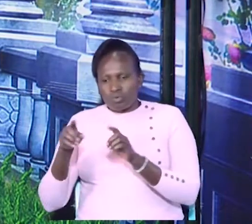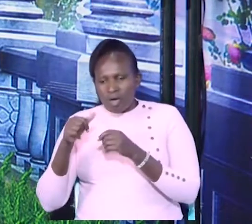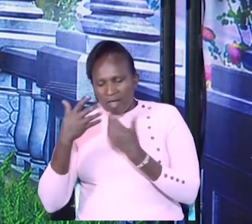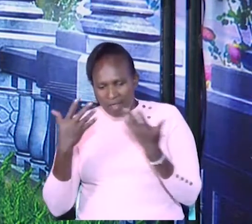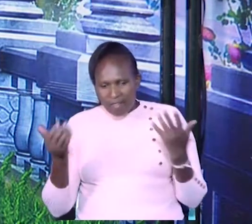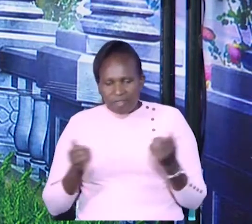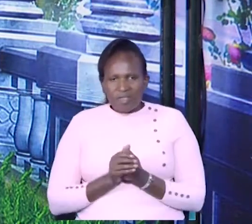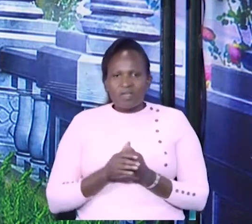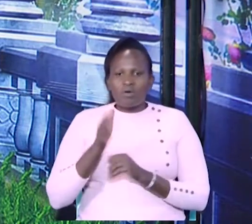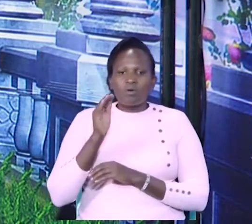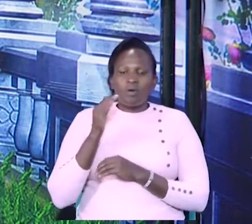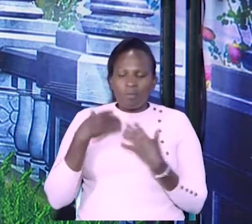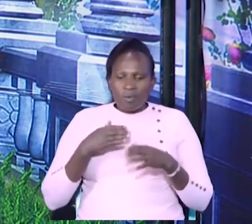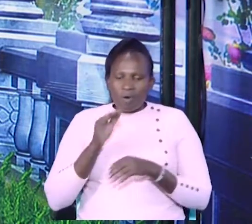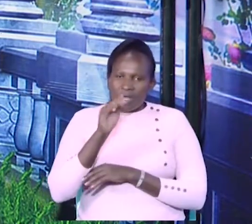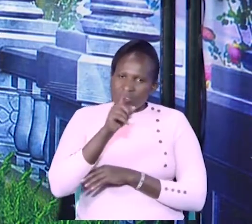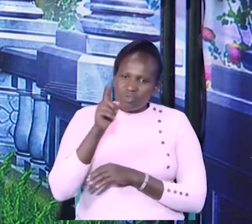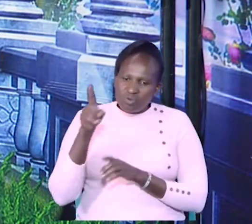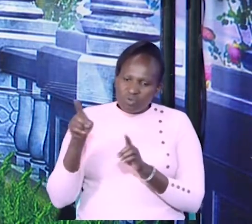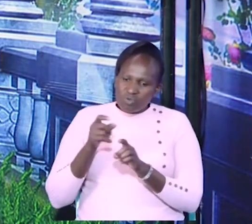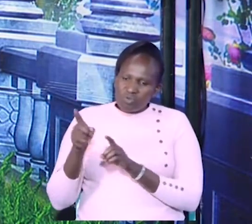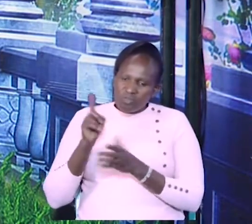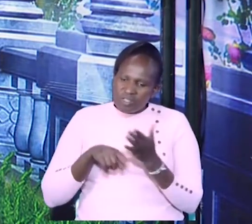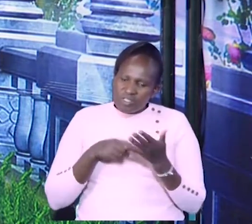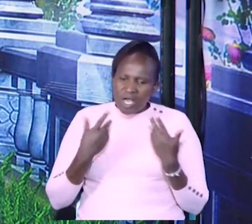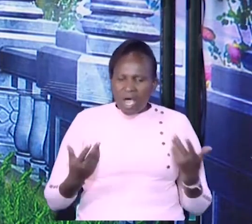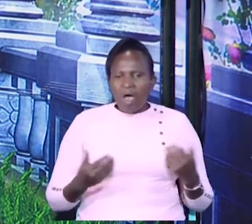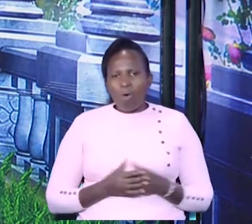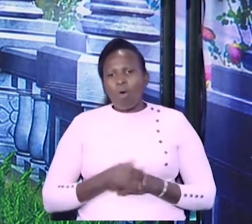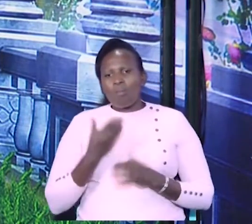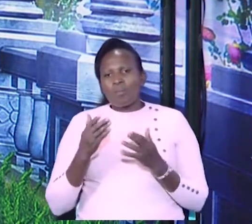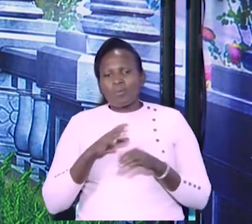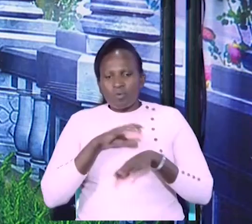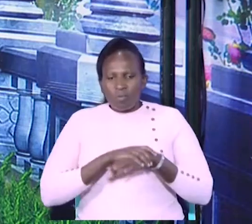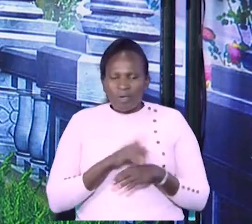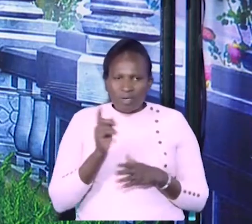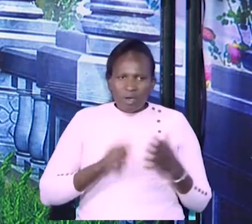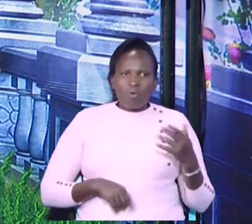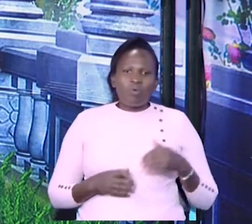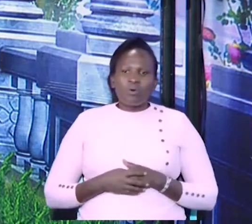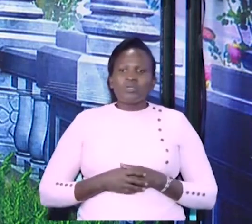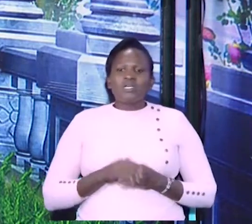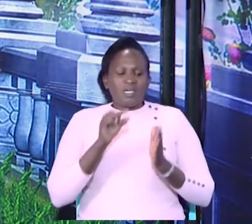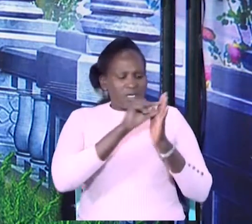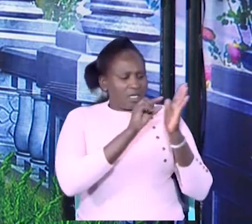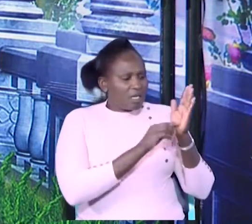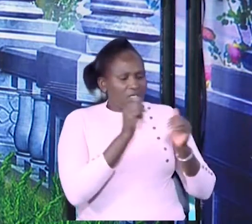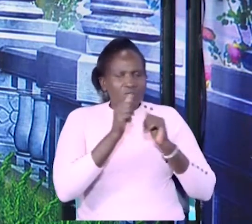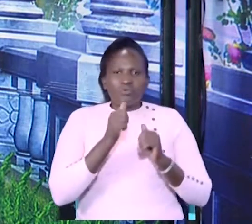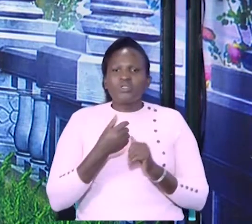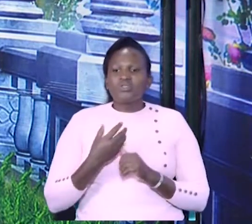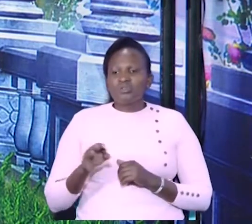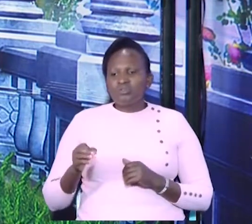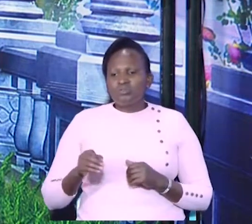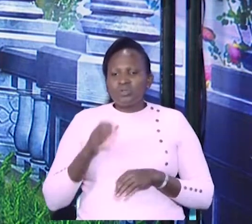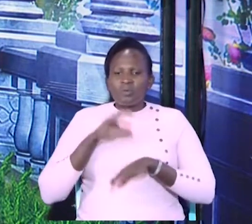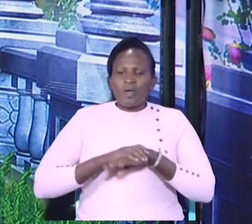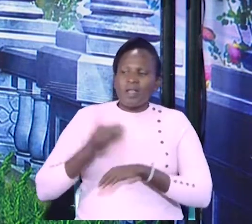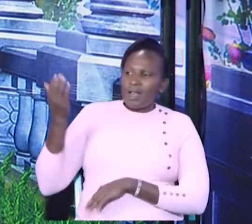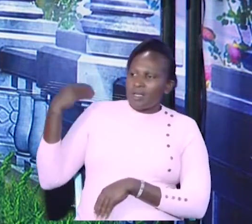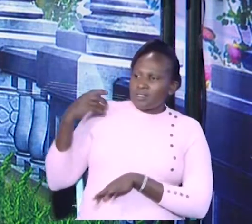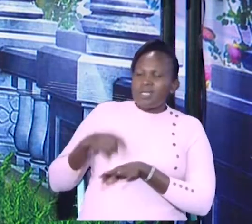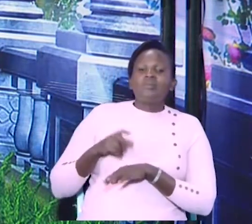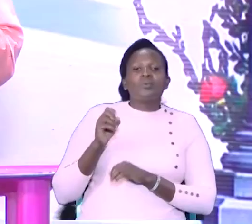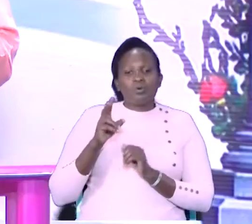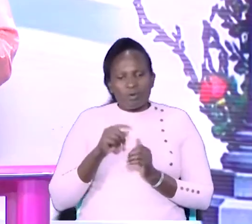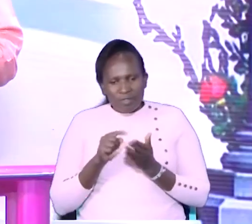watu wanakuuliza ulifanya hili jambo aje? Pengine ni kwa maths ulikuwa unapata, ni grade gani chini sana ya maths ulipata last time,